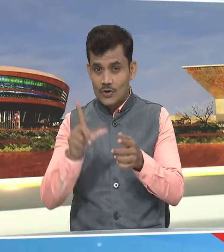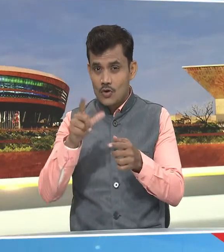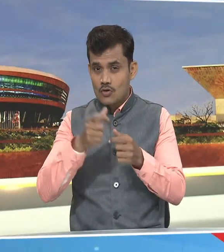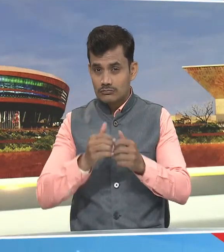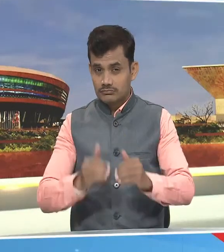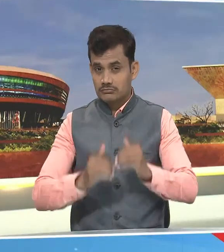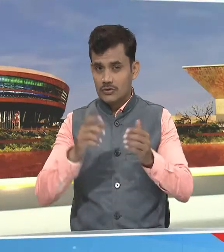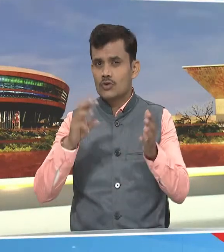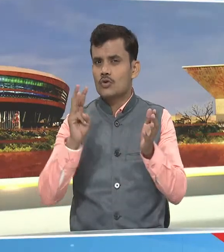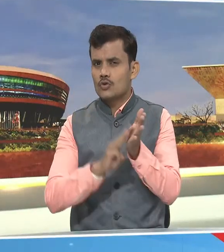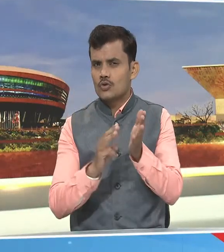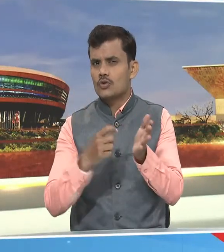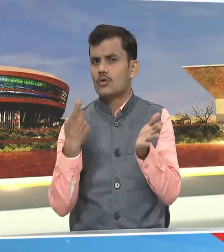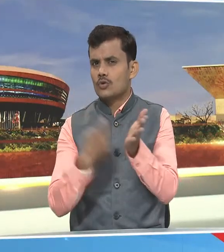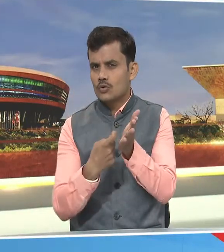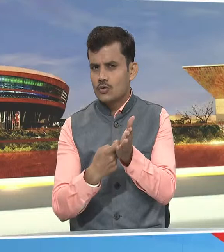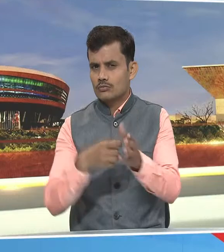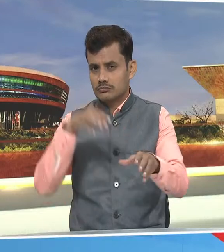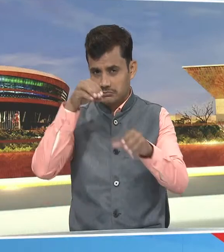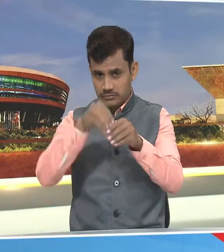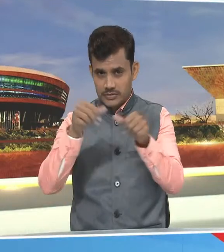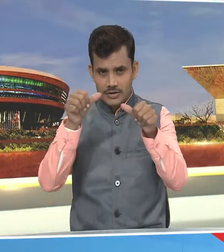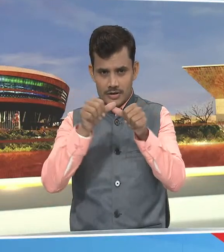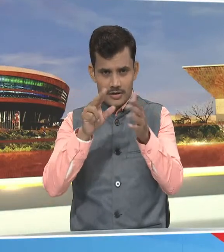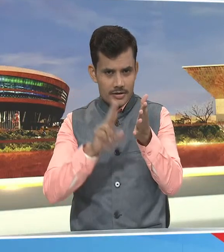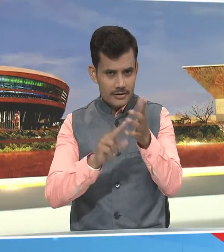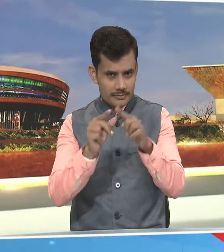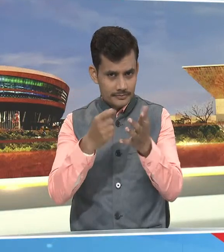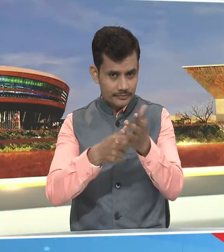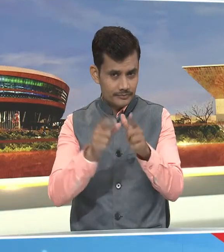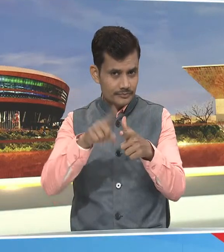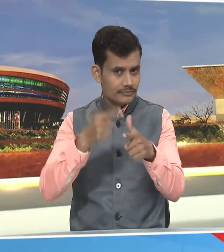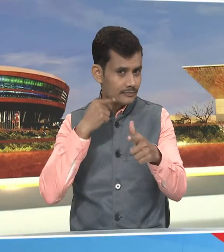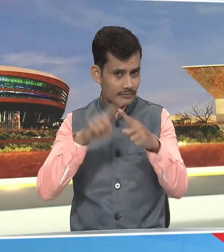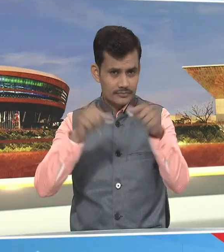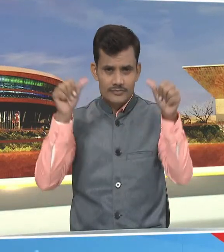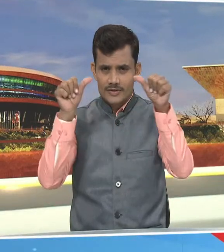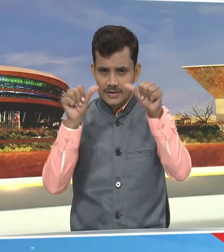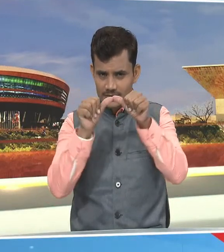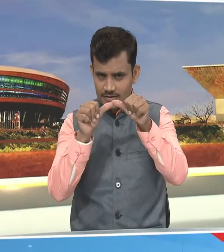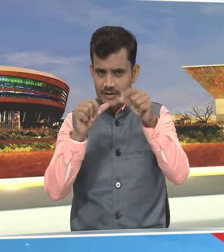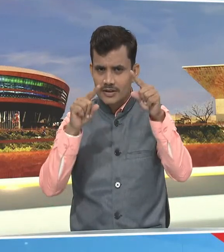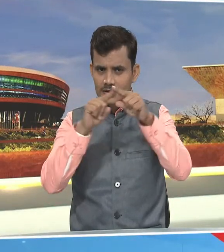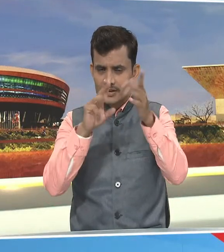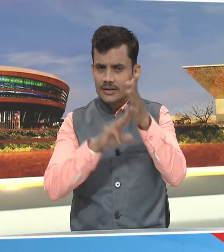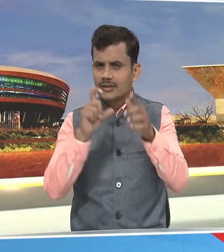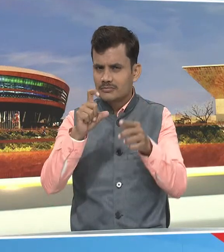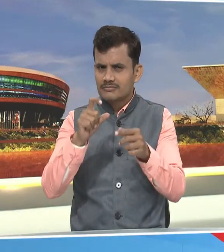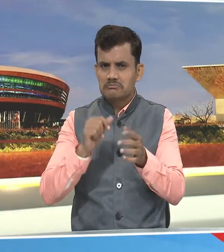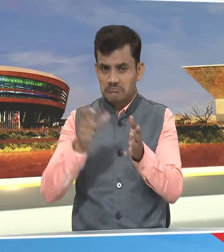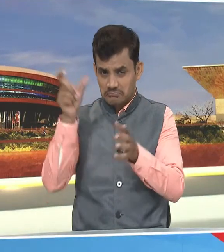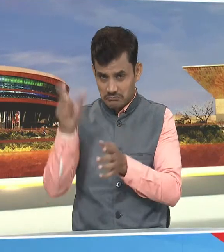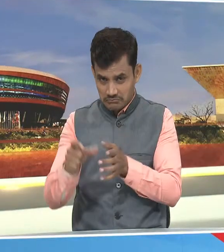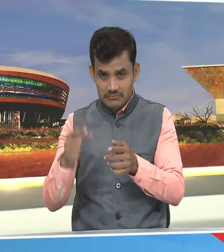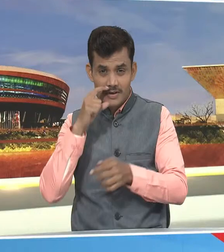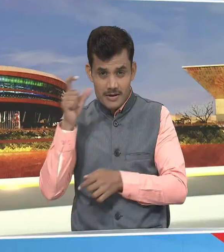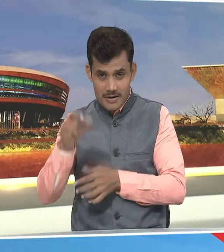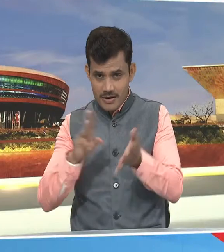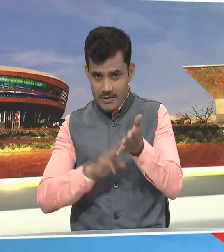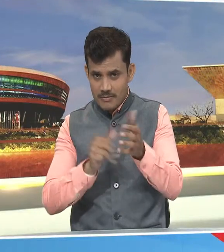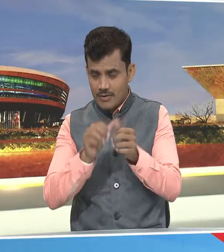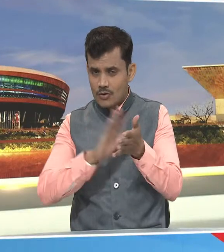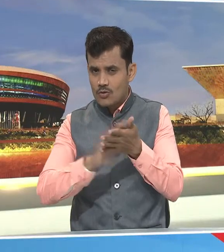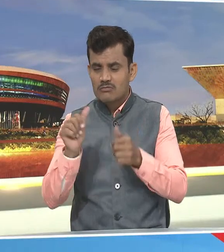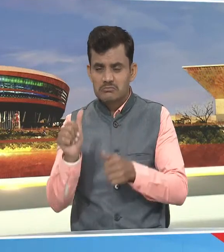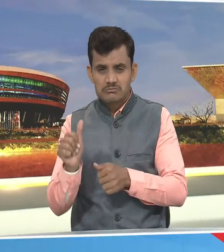एथिक्स कमेटी की सदस्य अपराजिता सारंगी ने टीएमसी सांसद महुआ महित्रा के अब तक के व्यवहार पर असंतोष